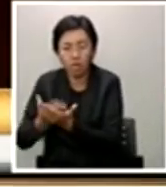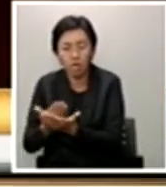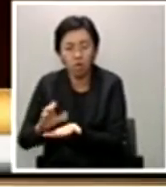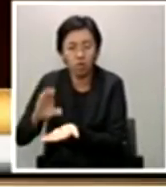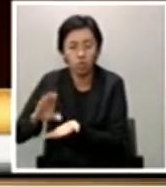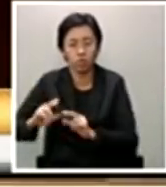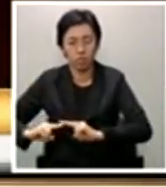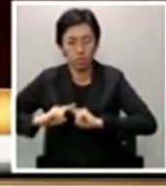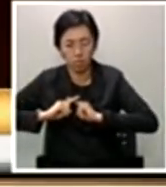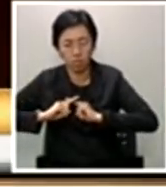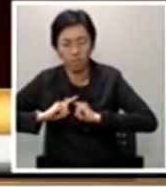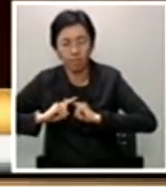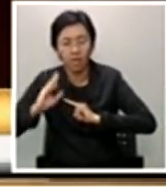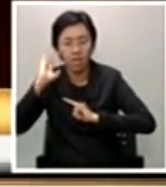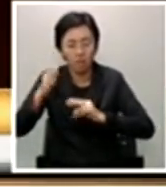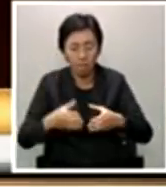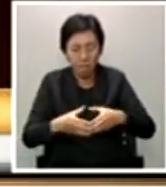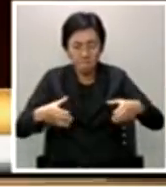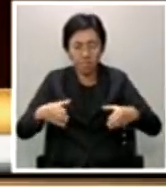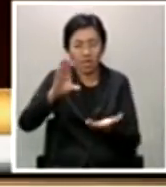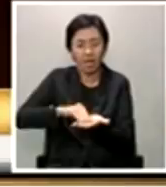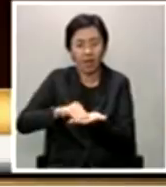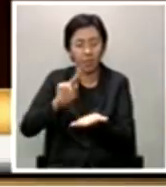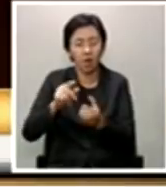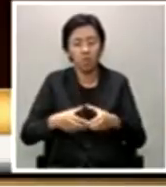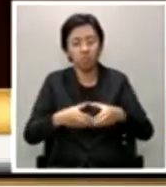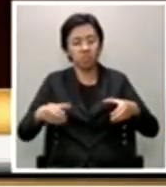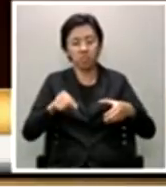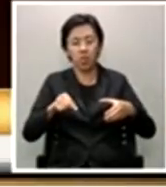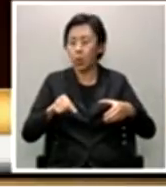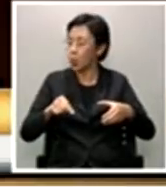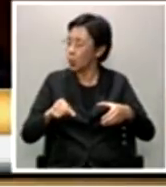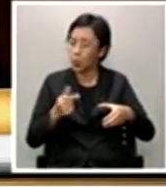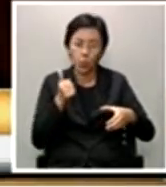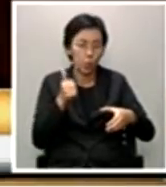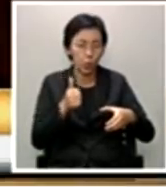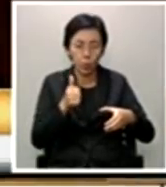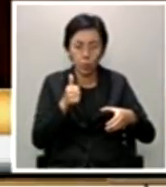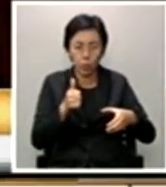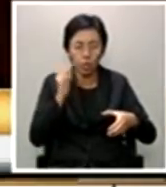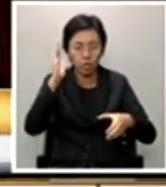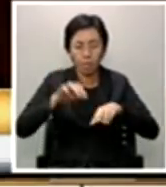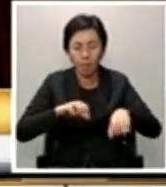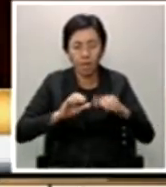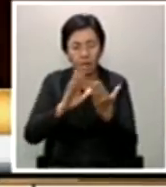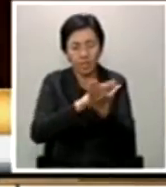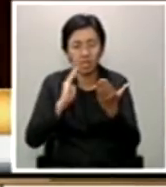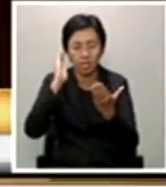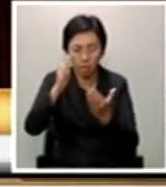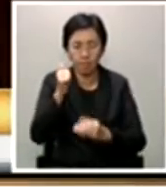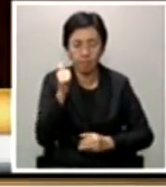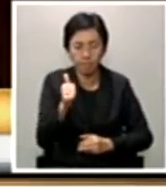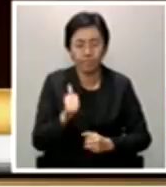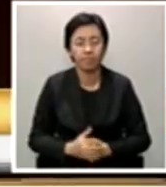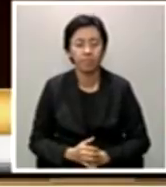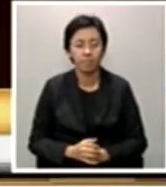นคุณจะสามารถสร้าง Big Data ซึ่งจะมีประสิทธิผลสูงมากๆกับการบริหารประเทศในอนาคตข้างหน้า